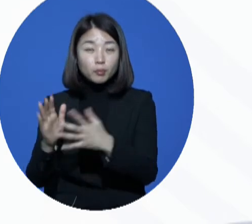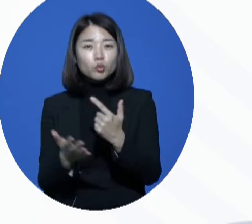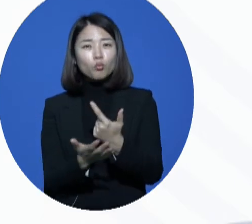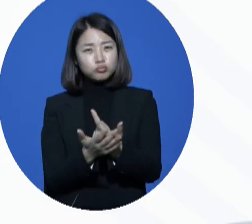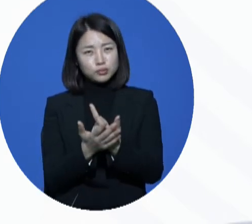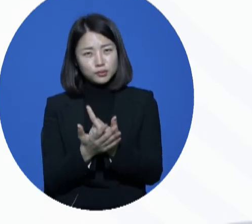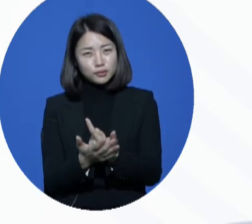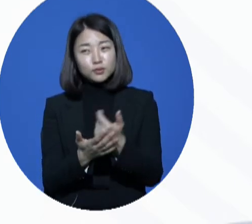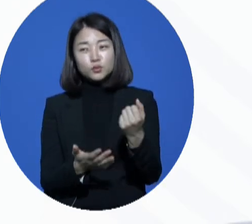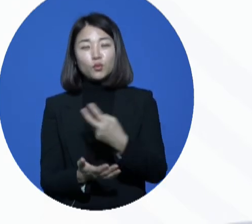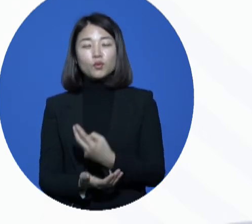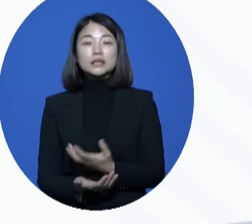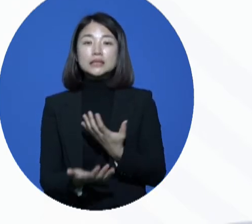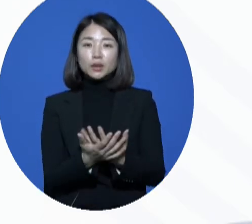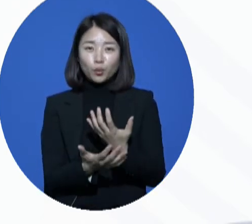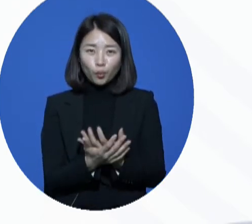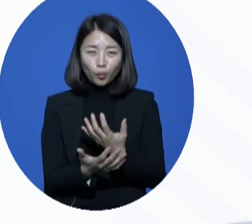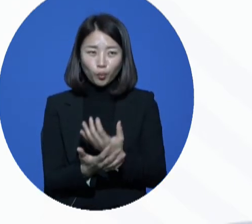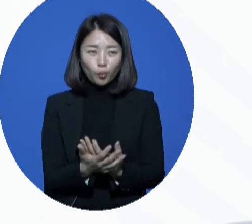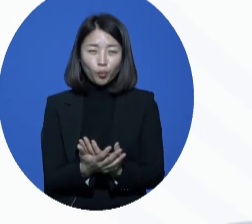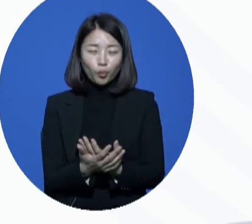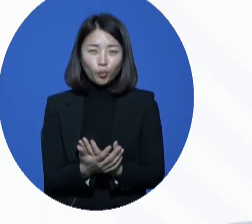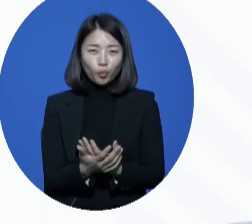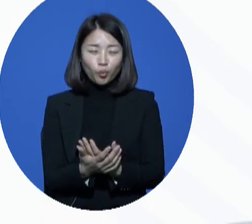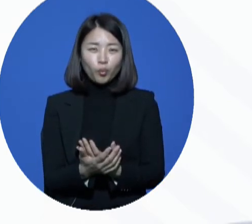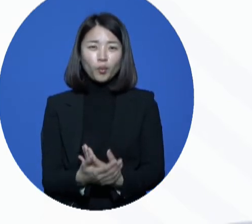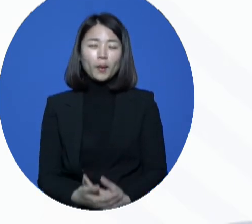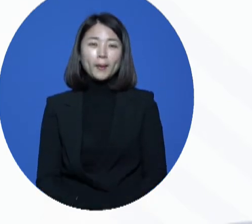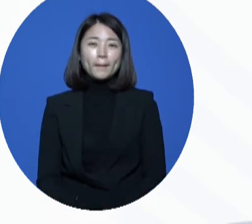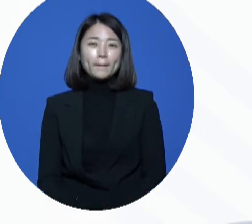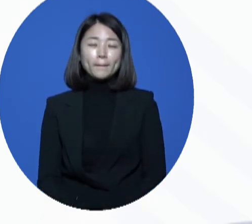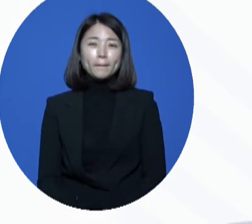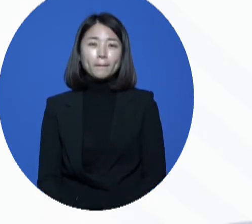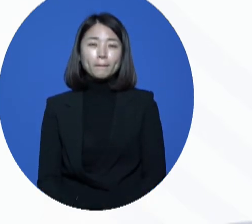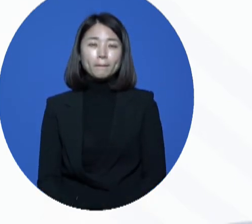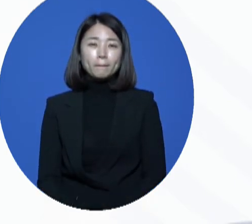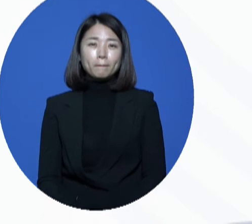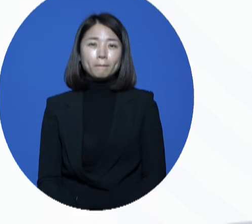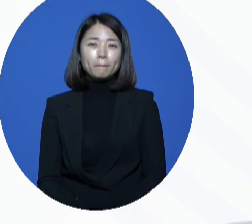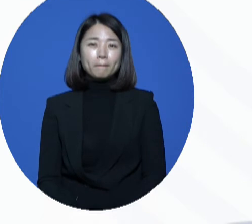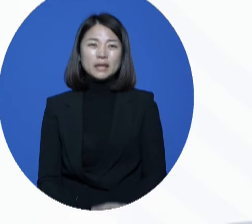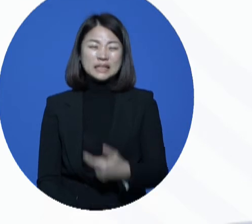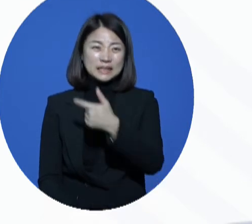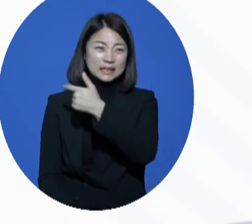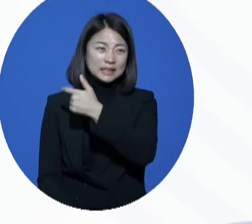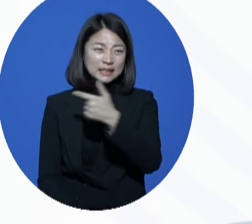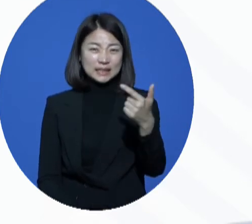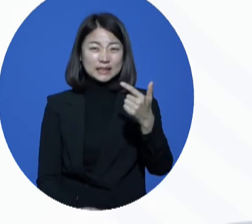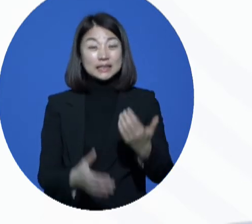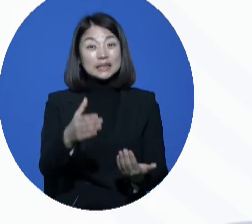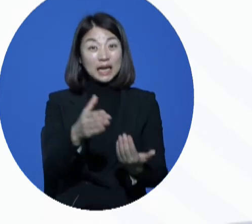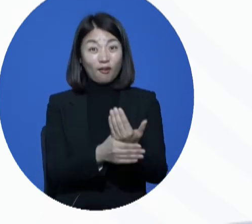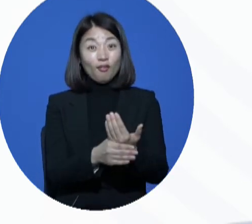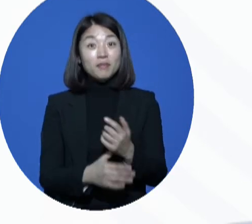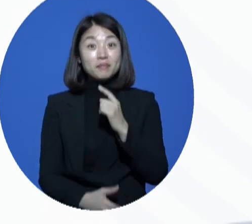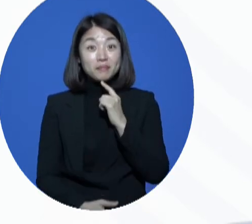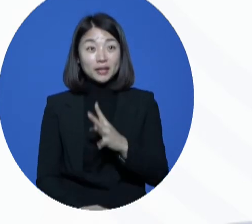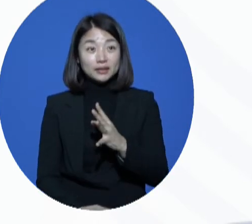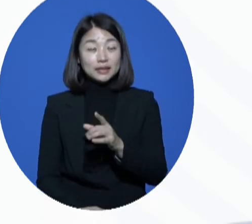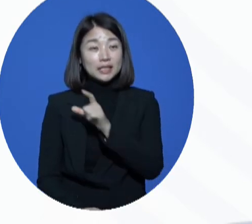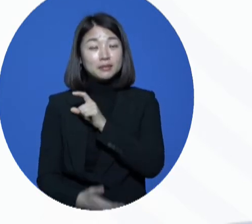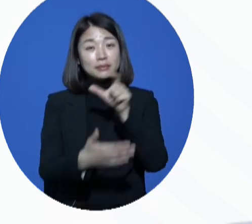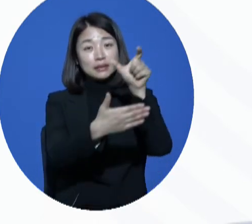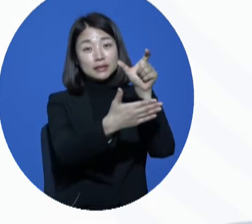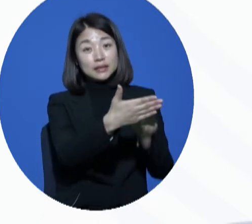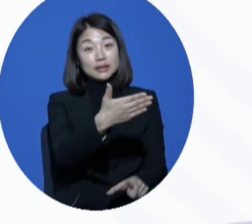등의 어떤 자료에서 정말 앞서 얘기 나왔던 것처럼 이렇게 굉장히 큰 사건으로 이렇게 이름이 나온 그런